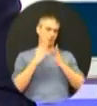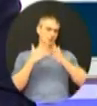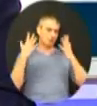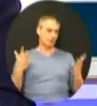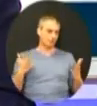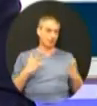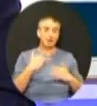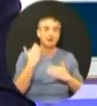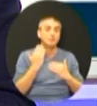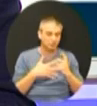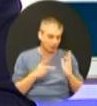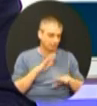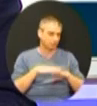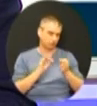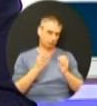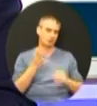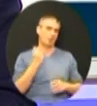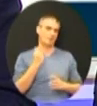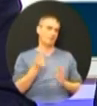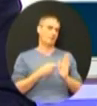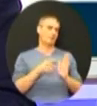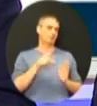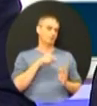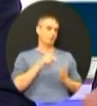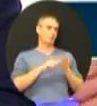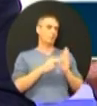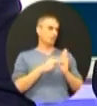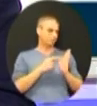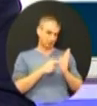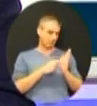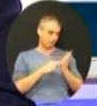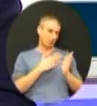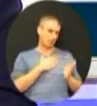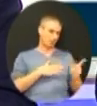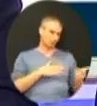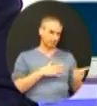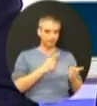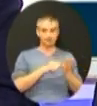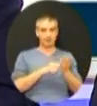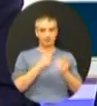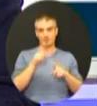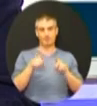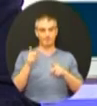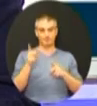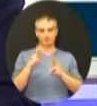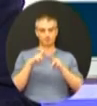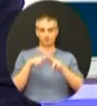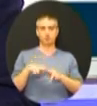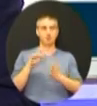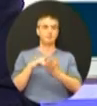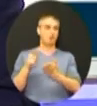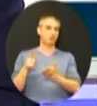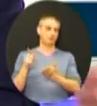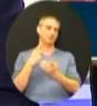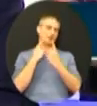רחב בסוף גם המשפטנים לוקחים הרבה פעמים את המקום של הפוליטיקאים גם כי הפוליטיקאים לפעמים רוצים וגם כי הם לפעמים משאירים להם את המקום